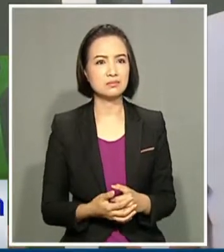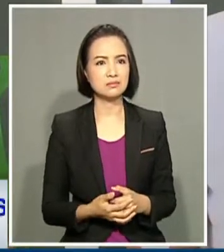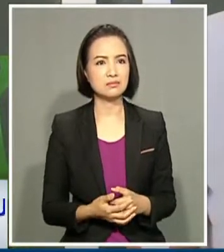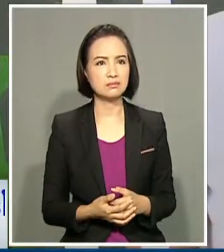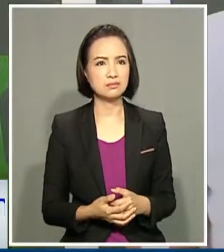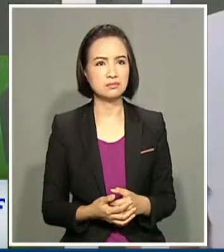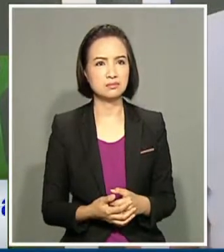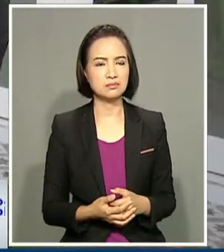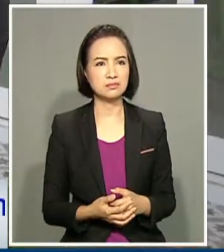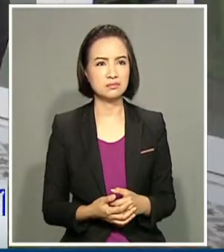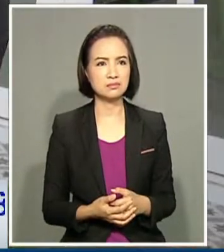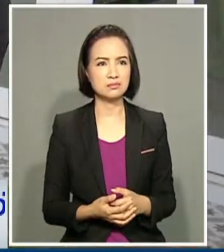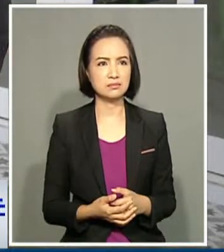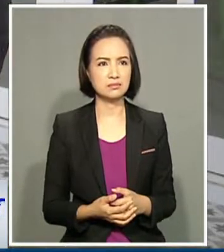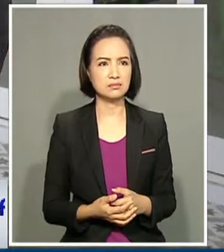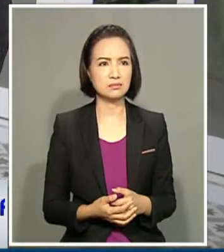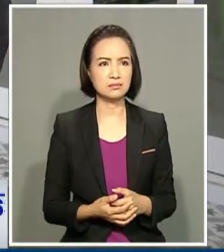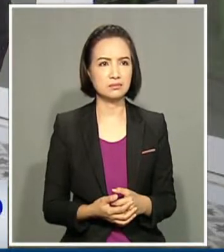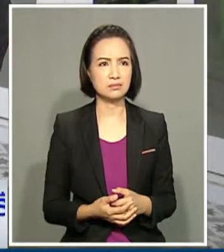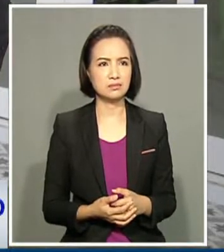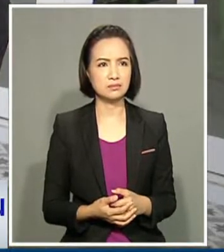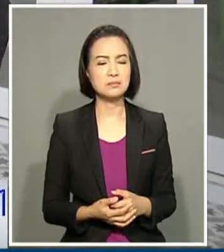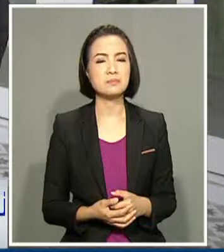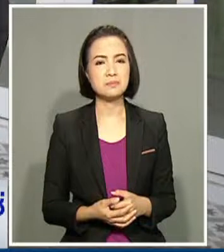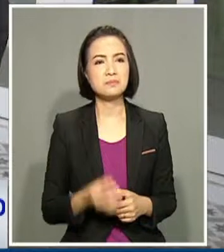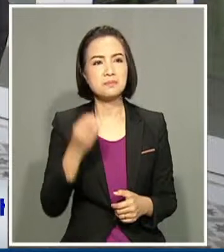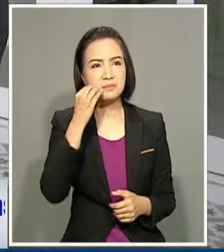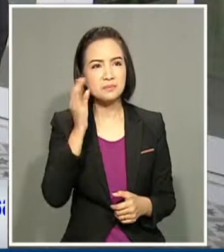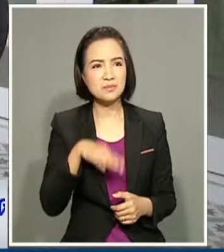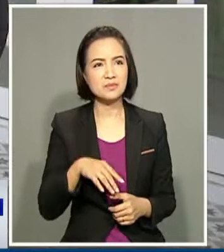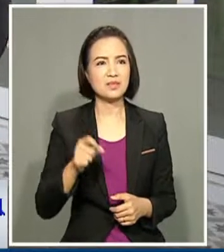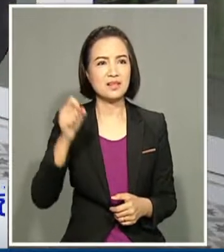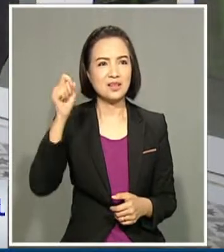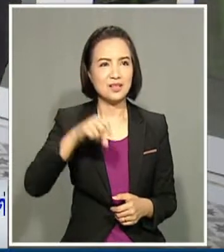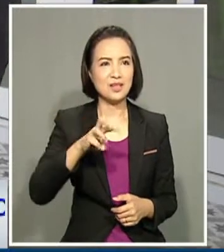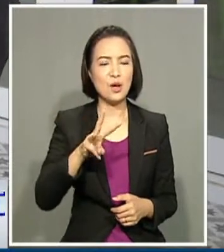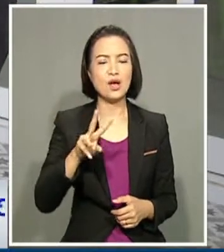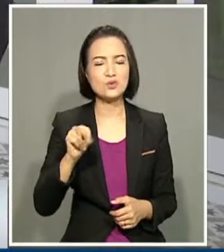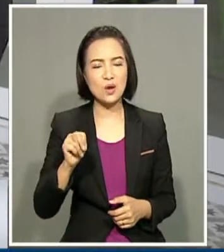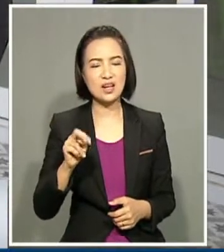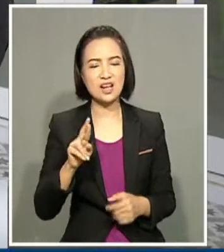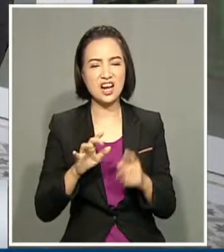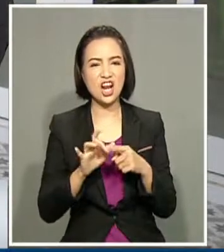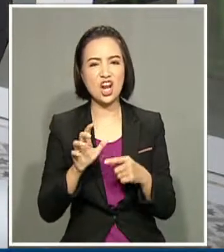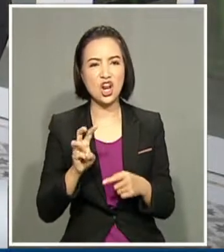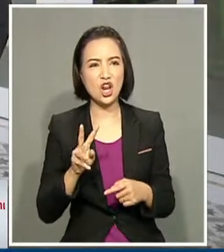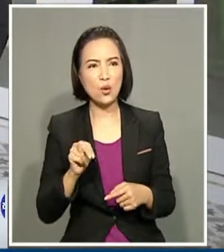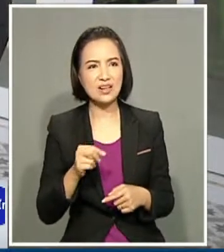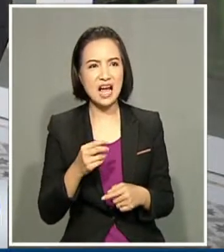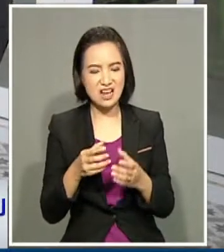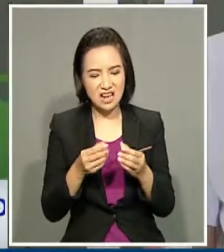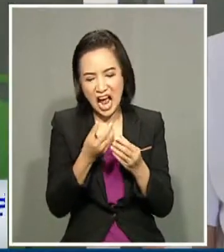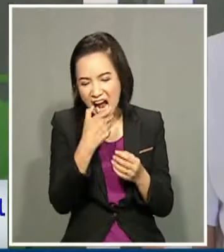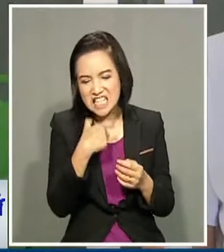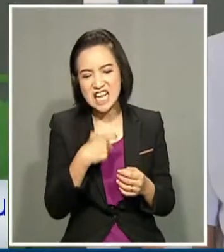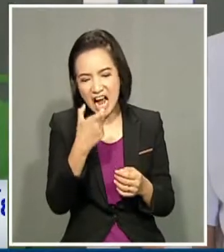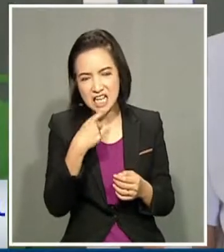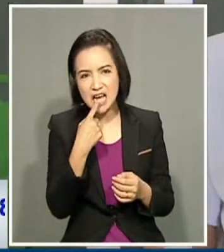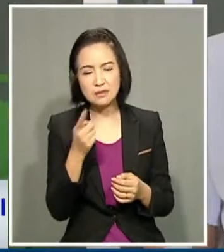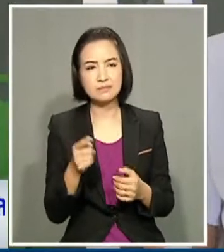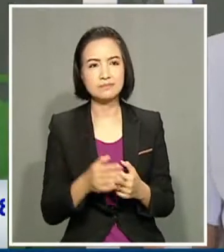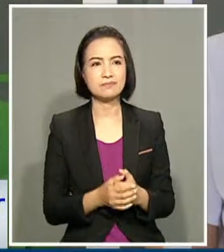เนี่ยอร่อย ภาษาบ้านผมนี่เรียกส่วนลวดได้เนี่ย ส่วนลวด คือแบบคุณก็ใช้อะไรแทะอะไรให้มันดีไม่ใช่คุณมากัด